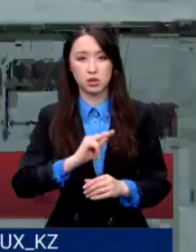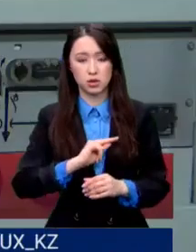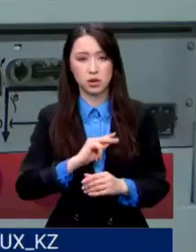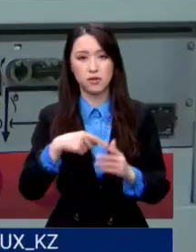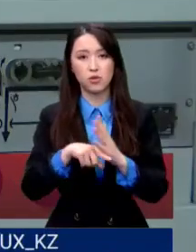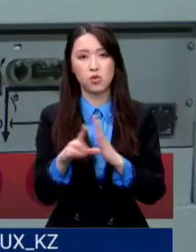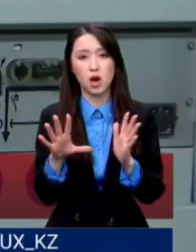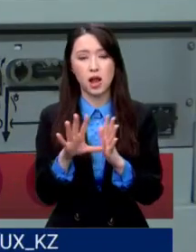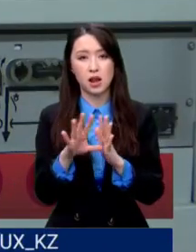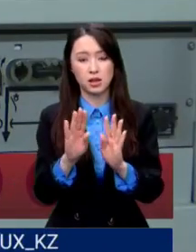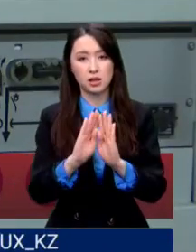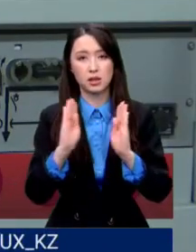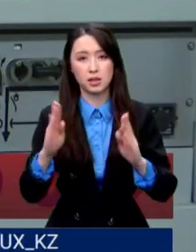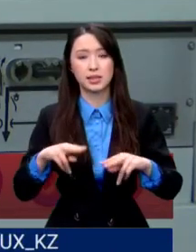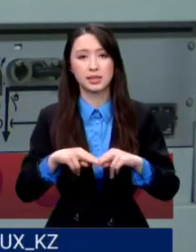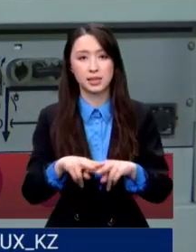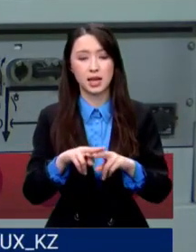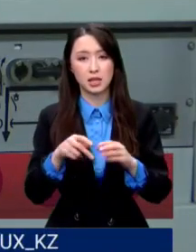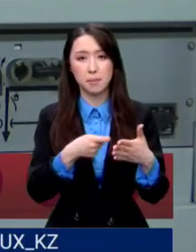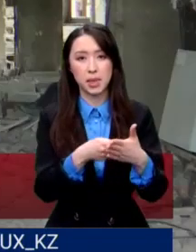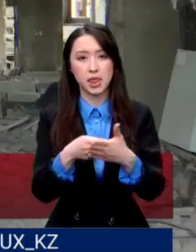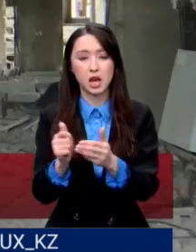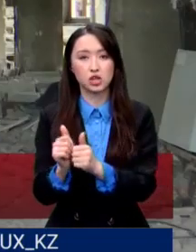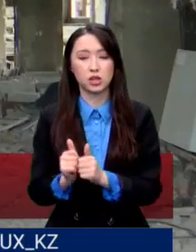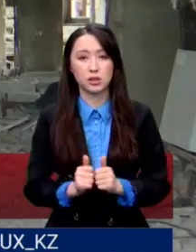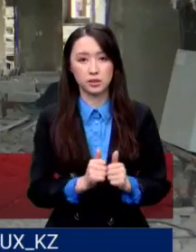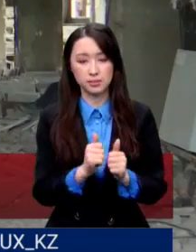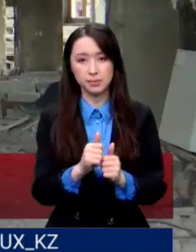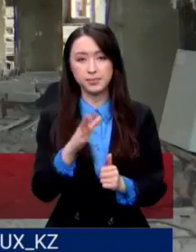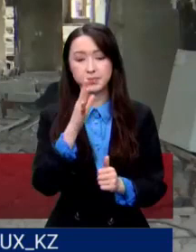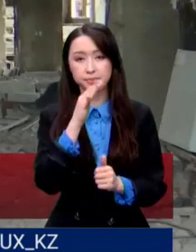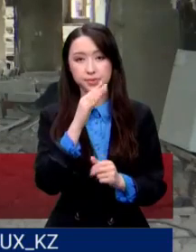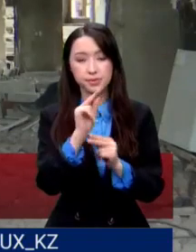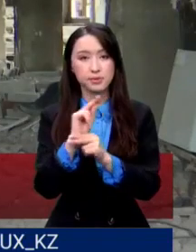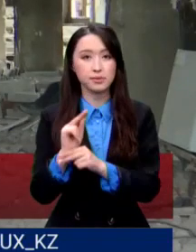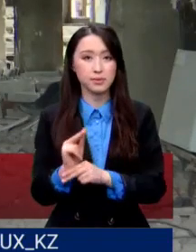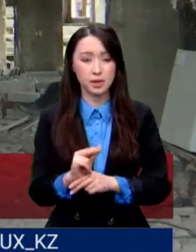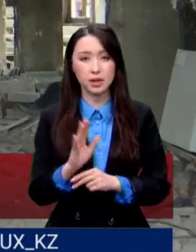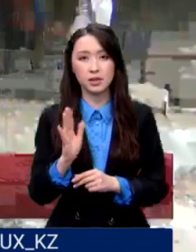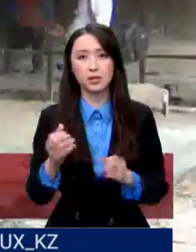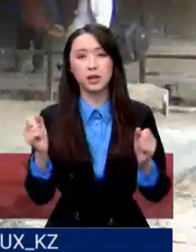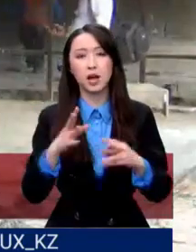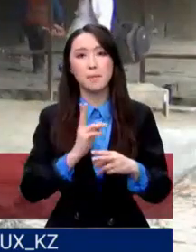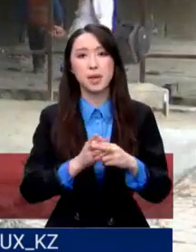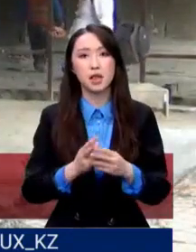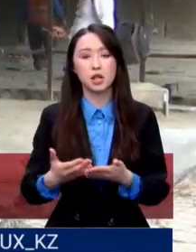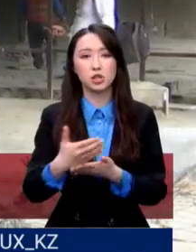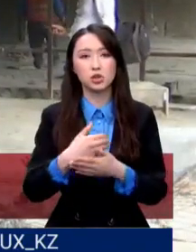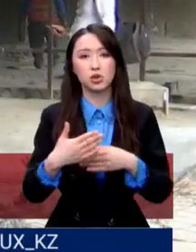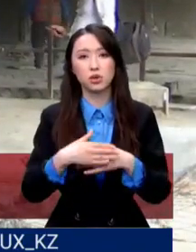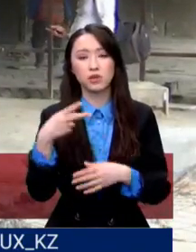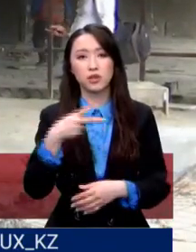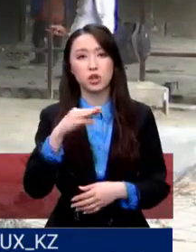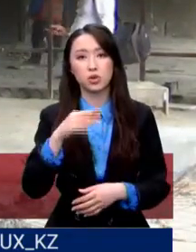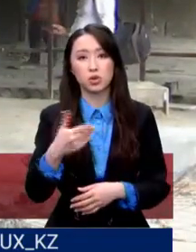находится электрическая подстанция, питающая окрестности. Во время демонтажа соберется металлолом почти 2000 тонн.